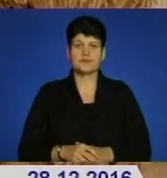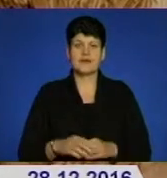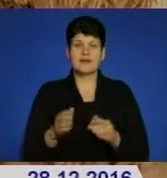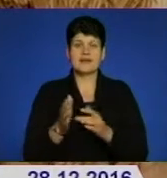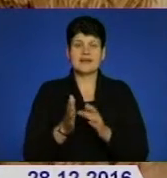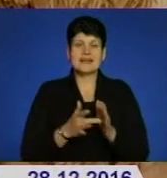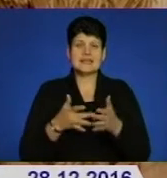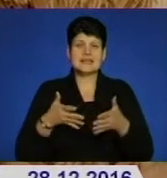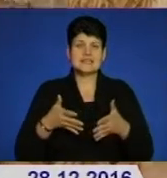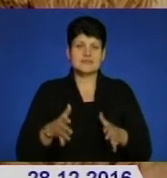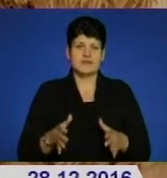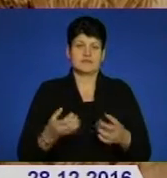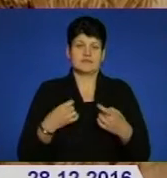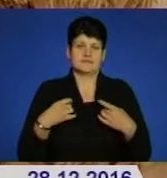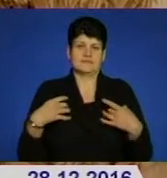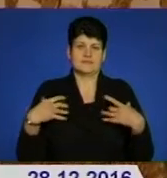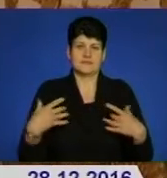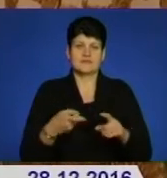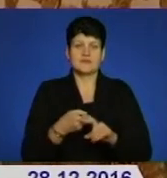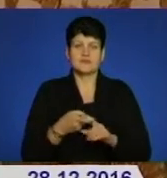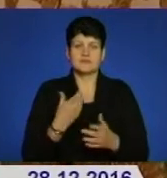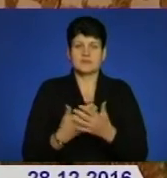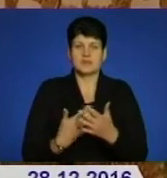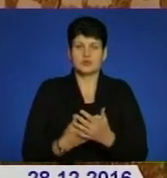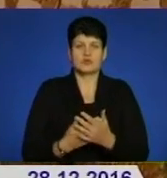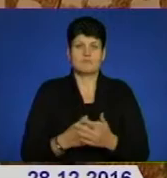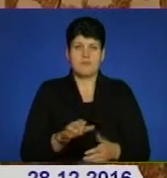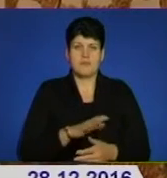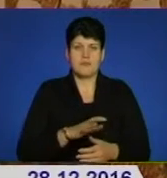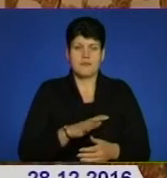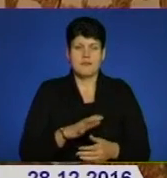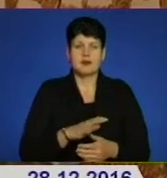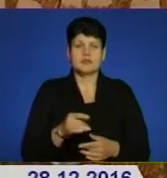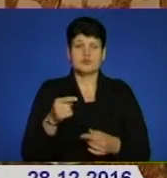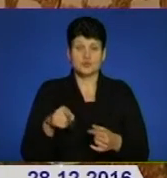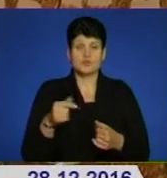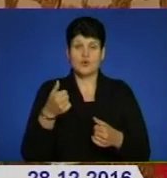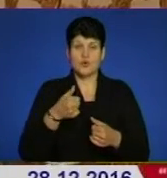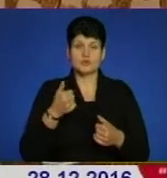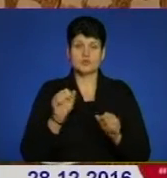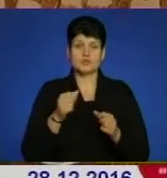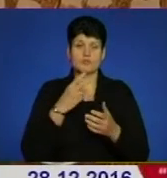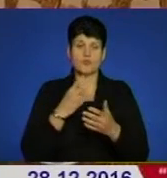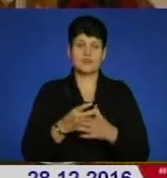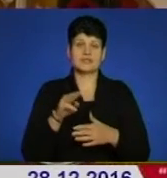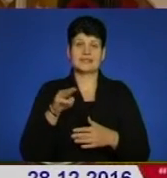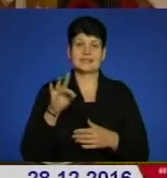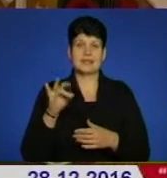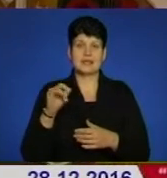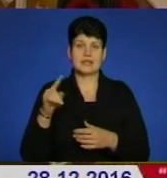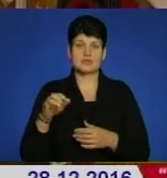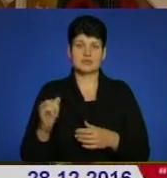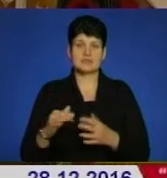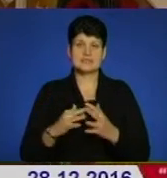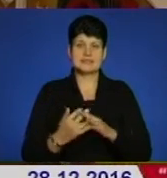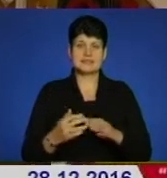атрибути дідухи є символами урожаю та багатства. На виставці цього року можна побачити дідухи у формі тризуба, сільського